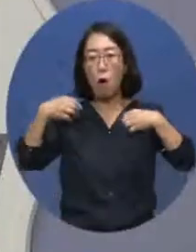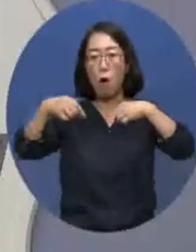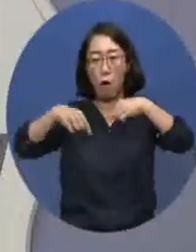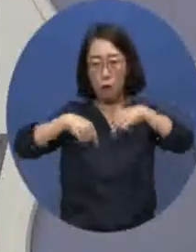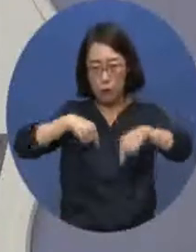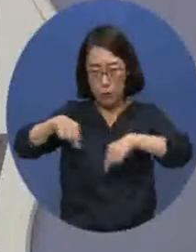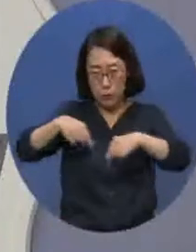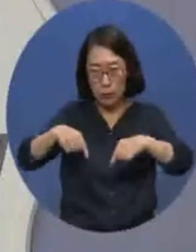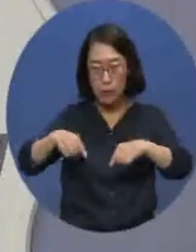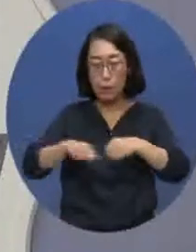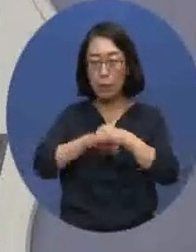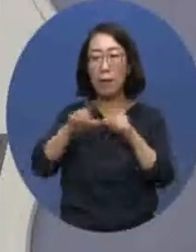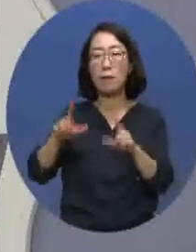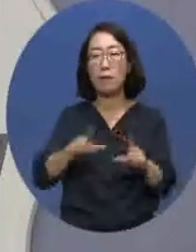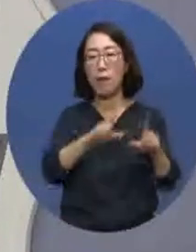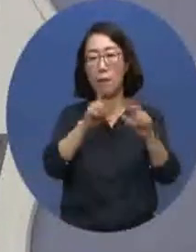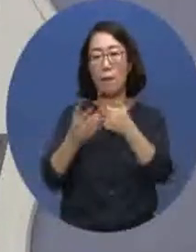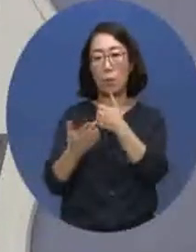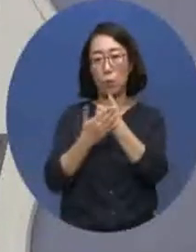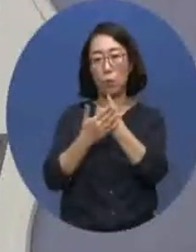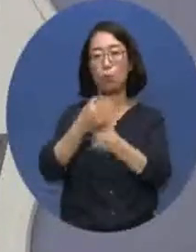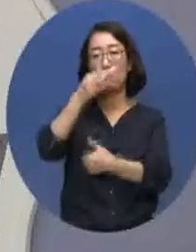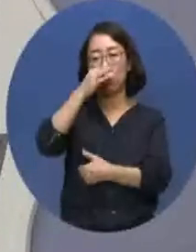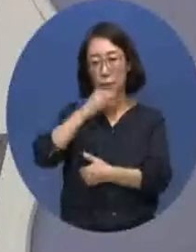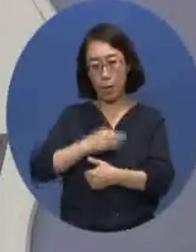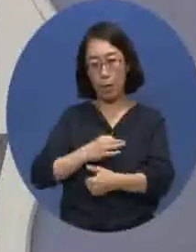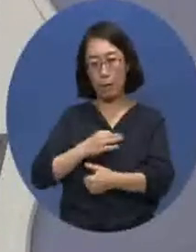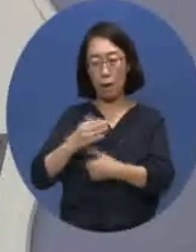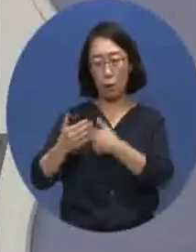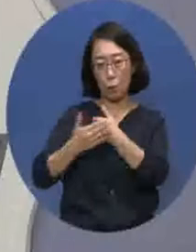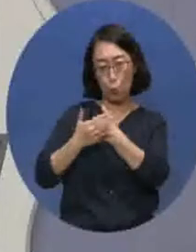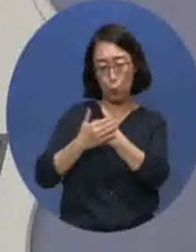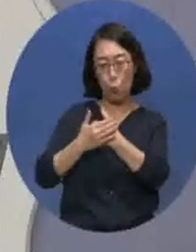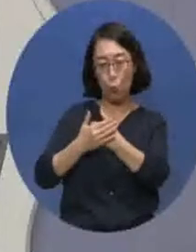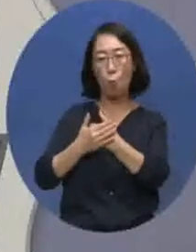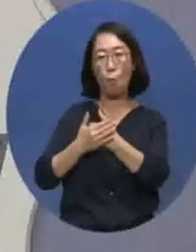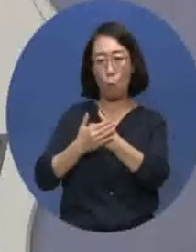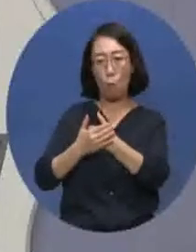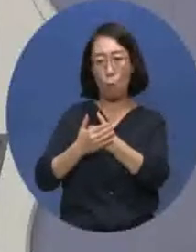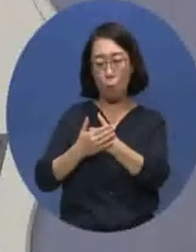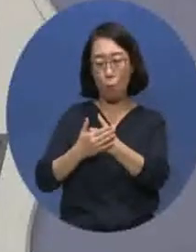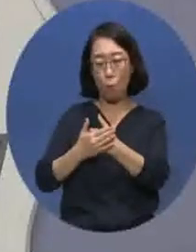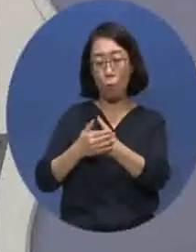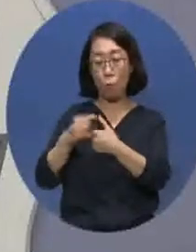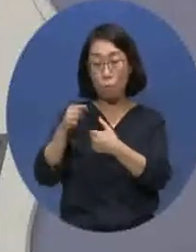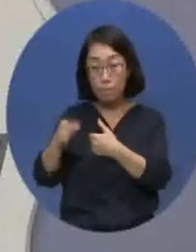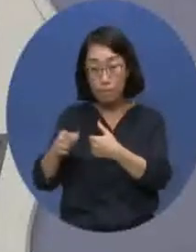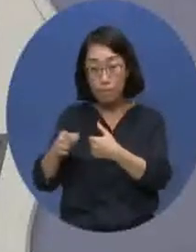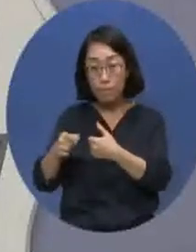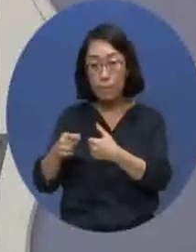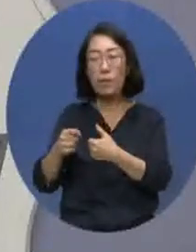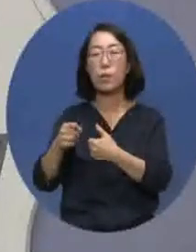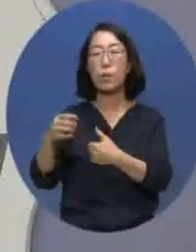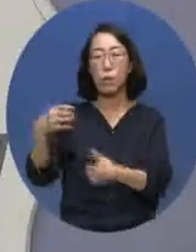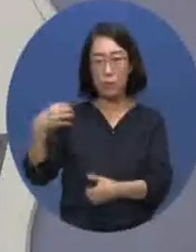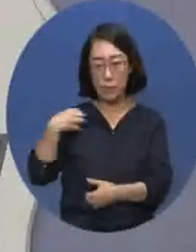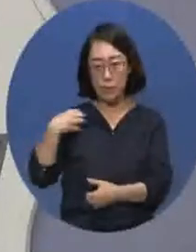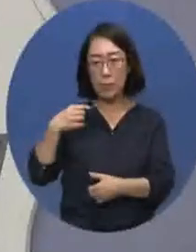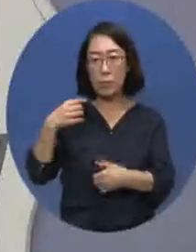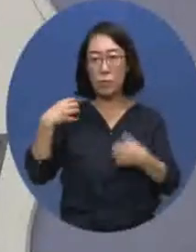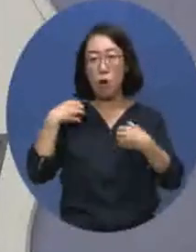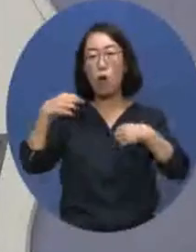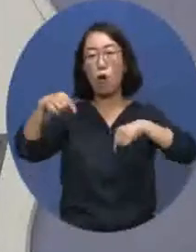또 내 삶을 보장해 주고 내 위험을 책임져 주는 그런 역할의 정치 여야 된다 그게